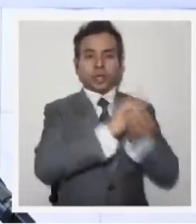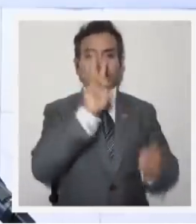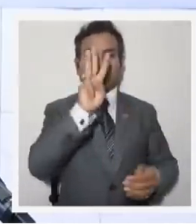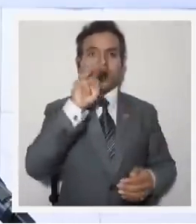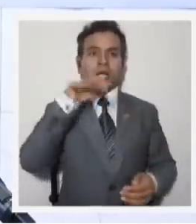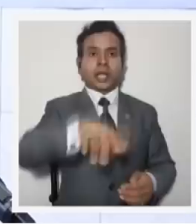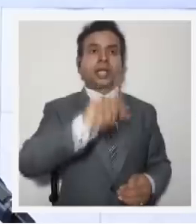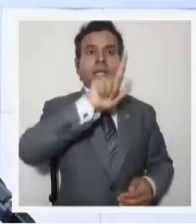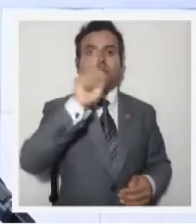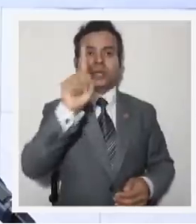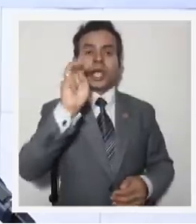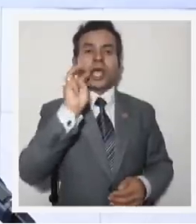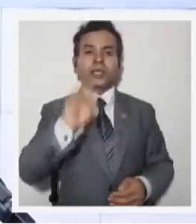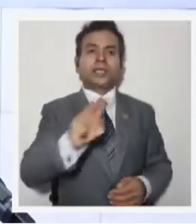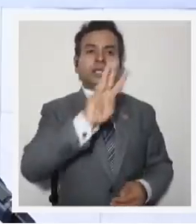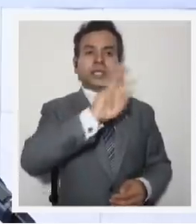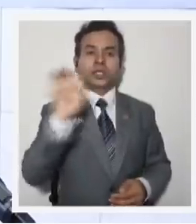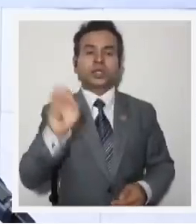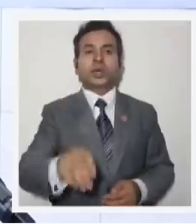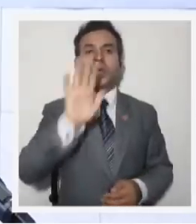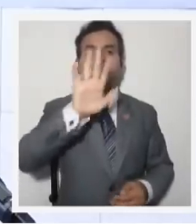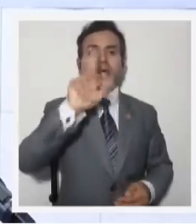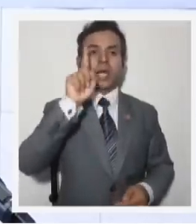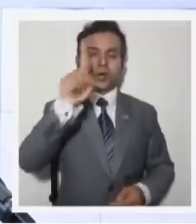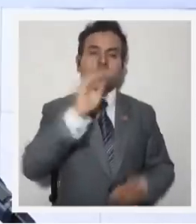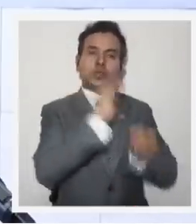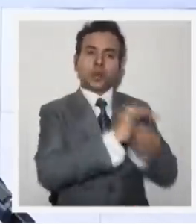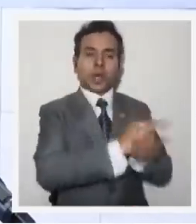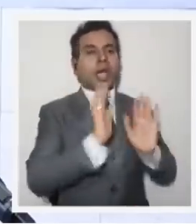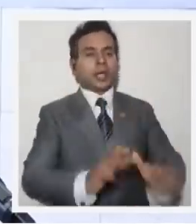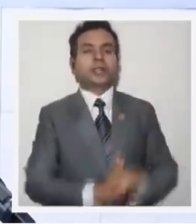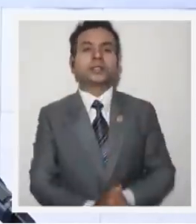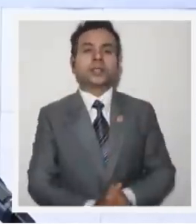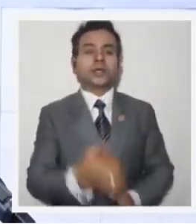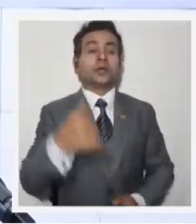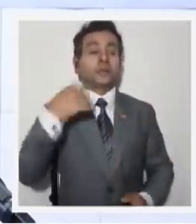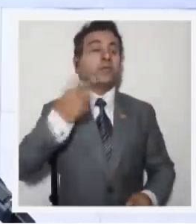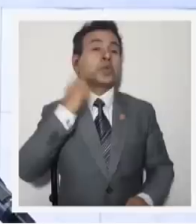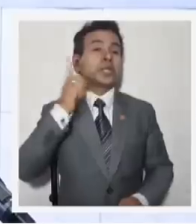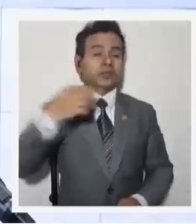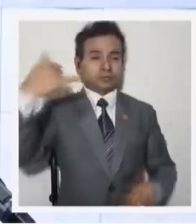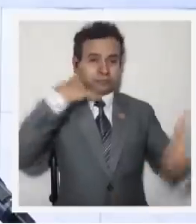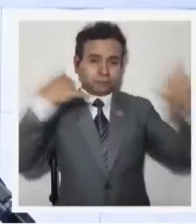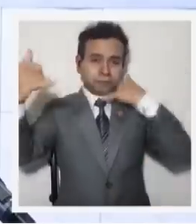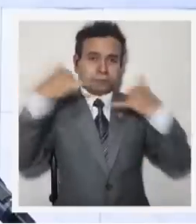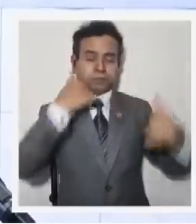17,96,196টি। বর্তমানে আমাদের মজুদ আছে 3,71,351টি।